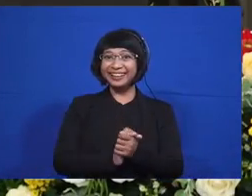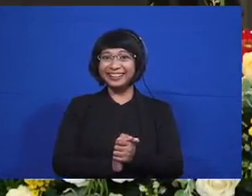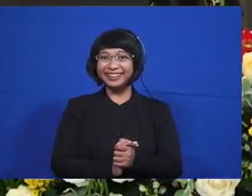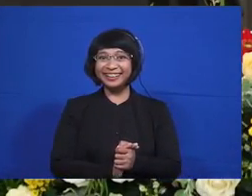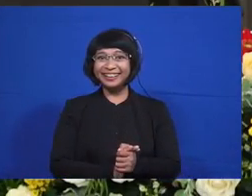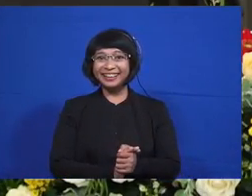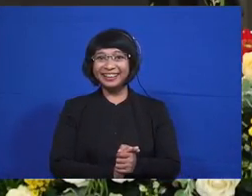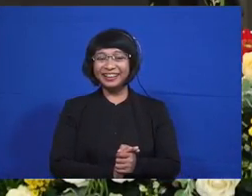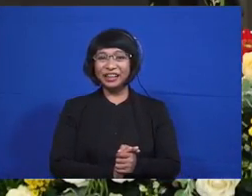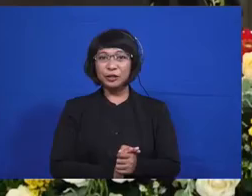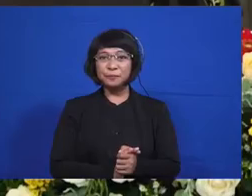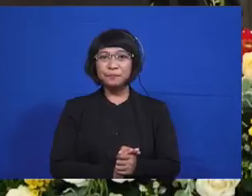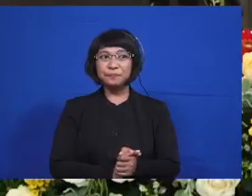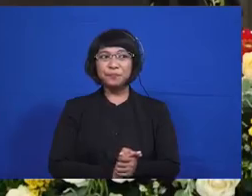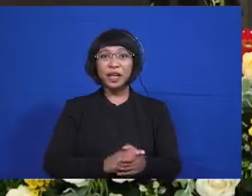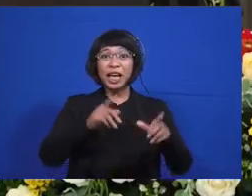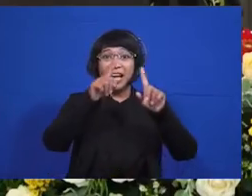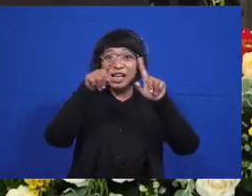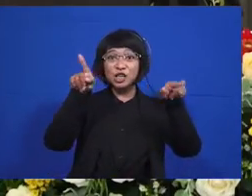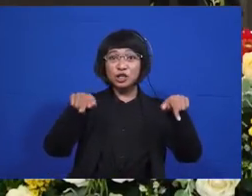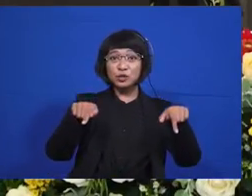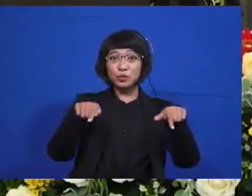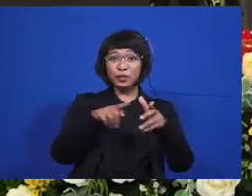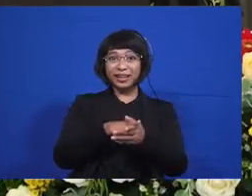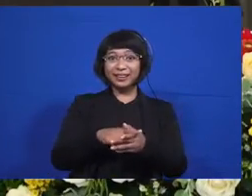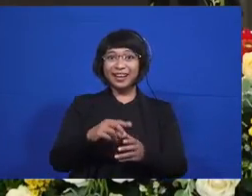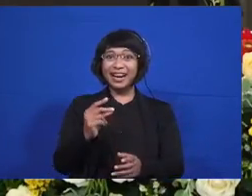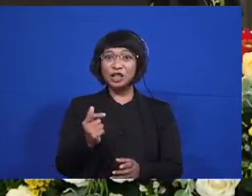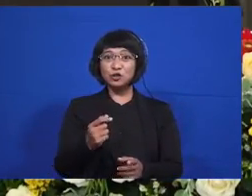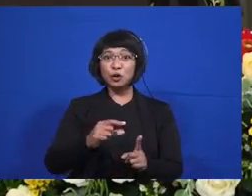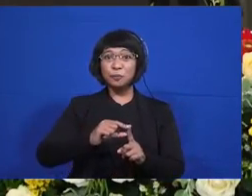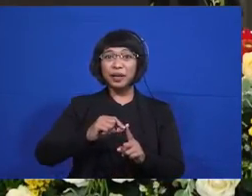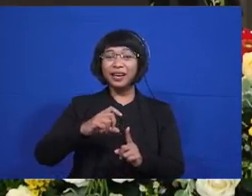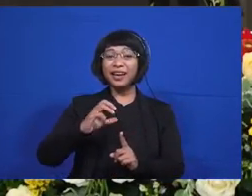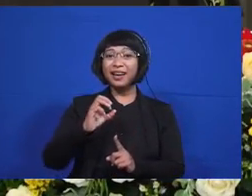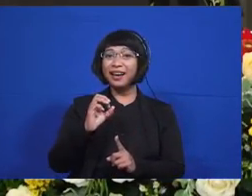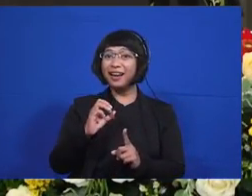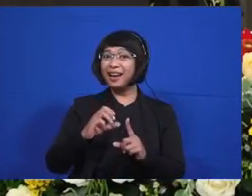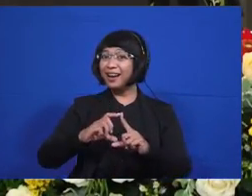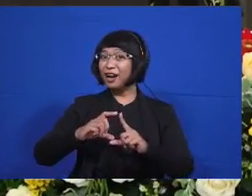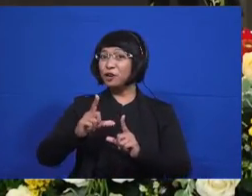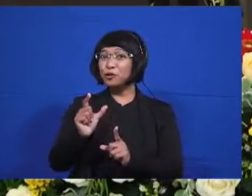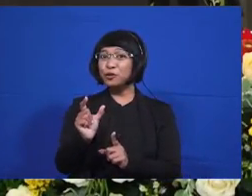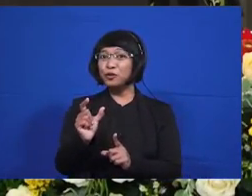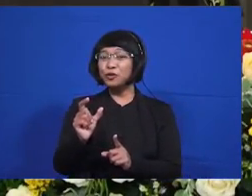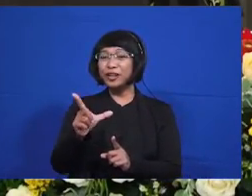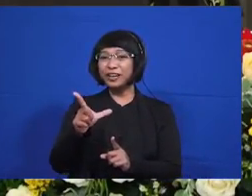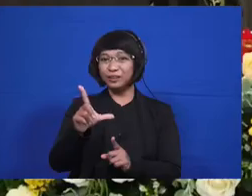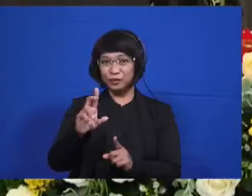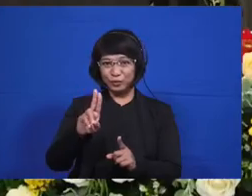yang diambil dari surat Rasul Santo Paulus kepada jemaat di Roma, bab 12